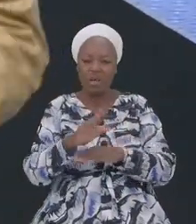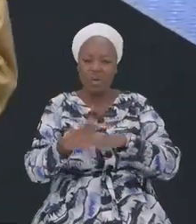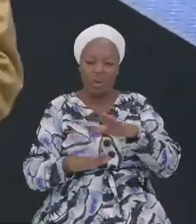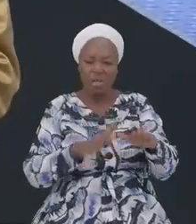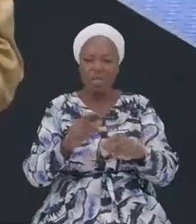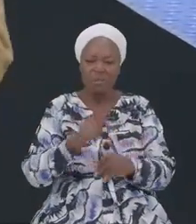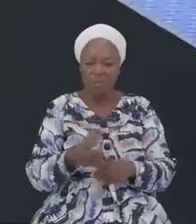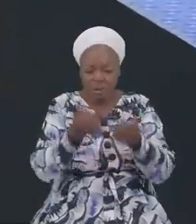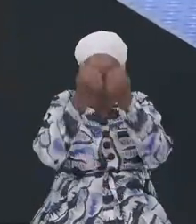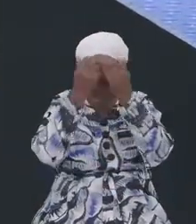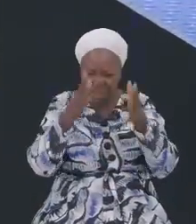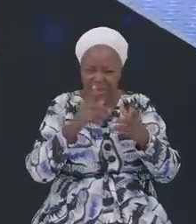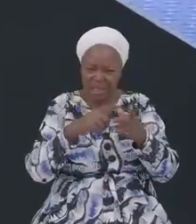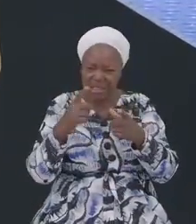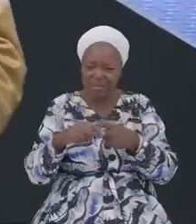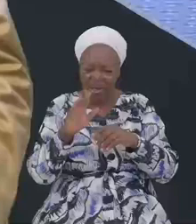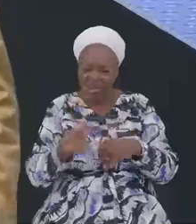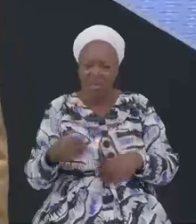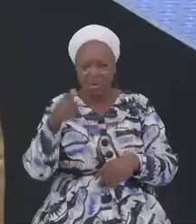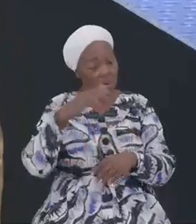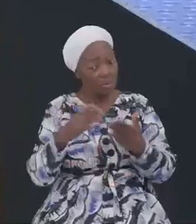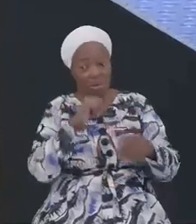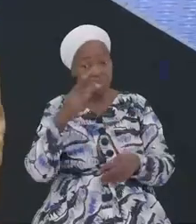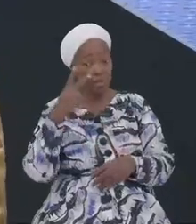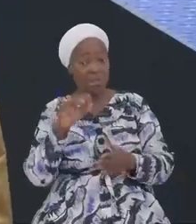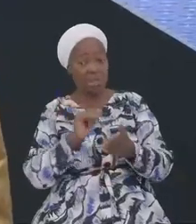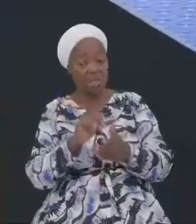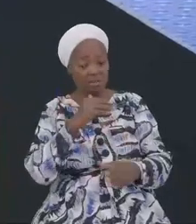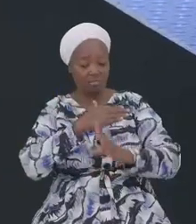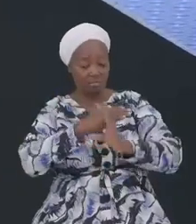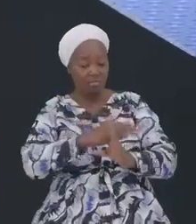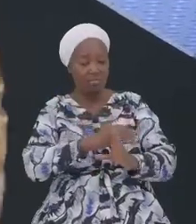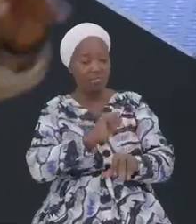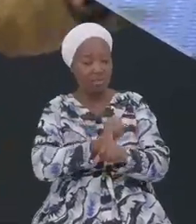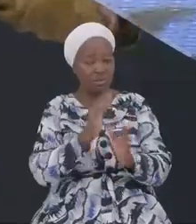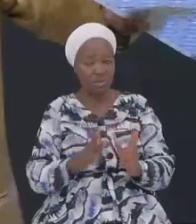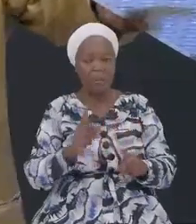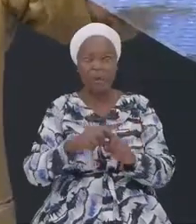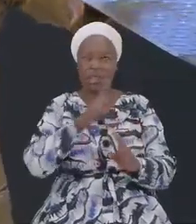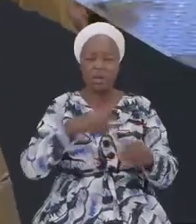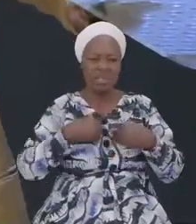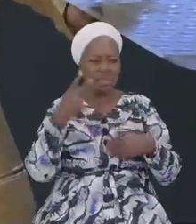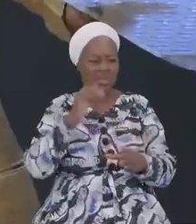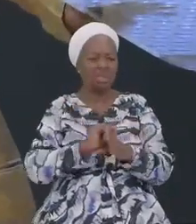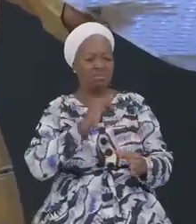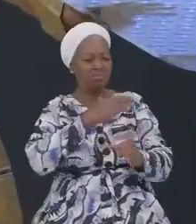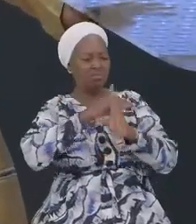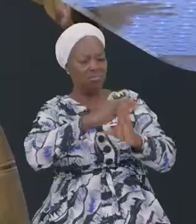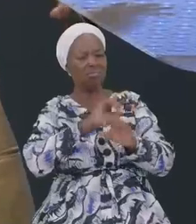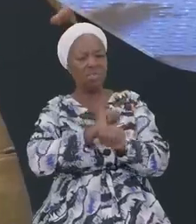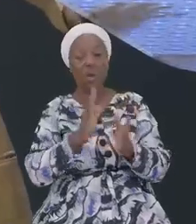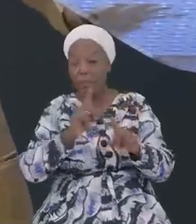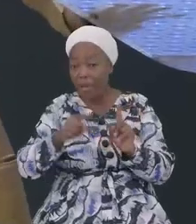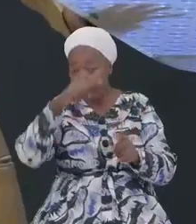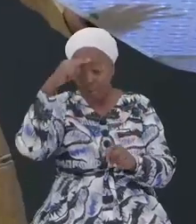les méchants, vous pouvez ne pas voir cette pierre d'achoppement. Mais le Seigneur a déjà vu la pierre. Et parce que vous lui obéissez, et parce